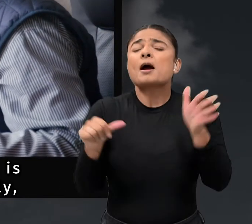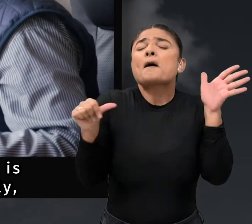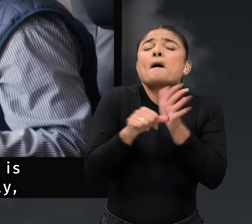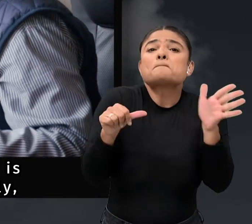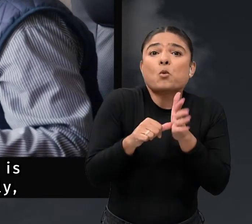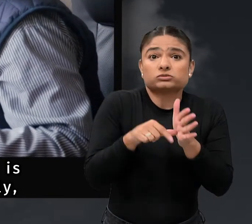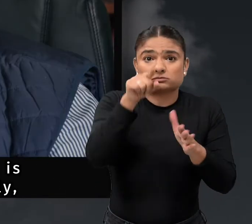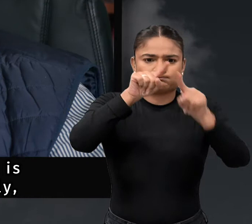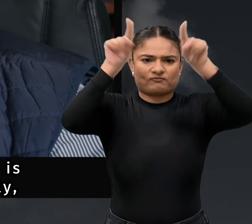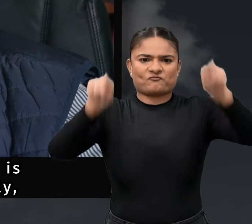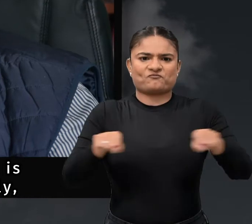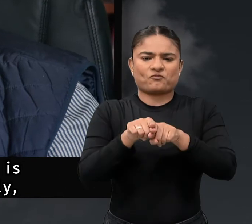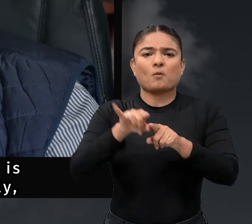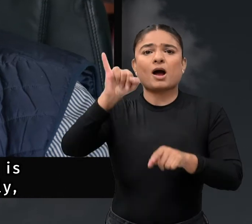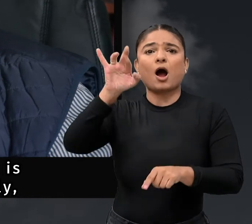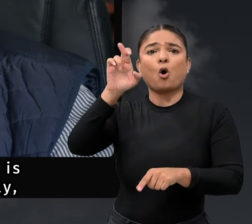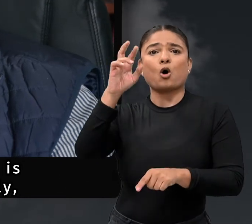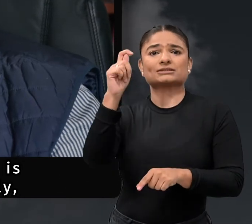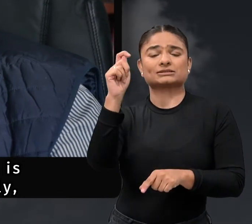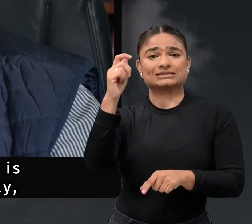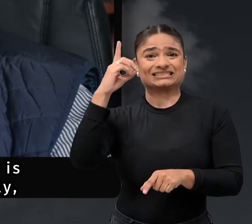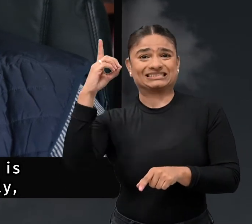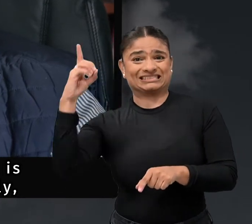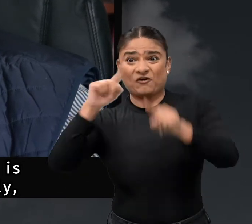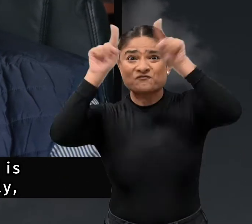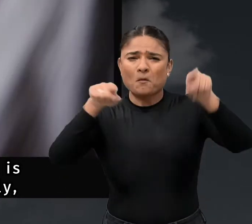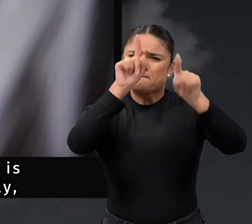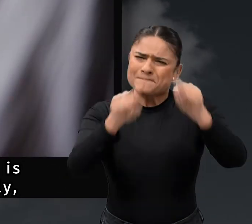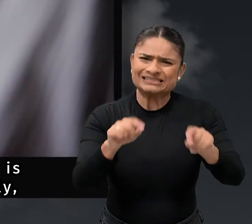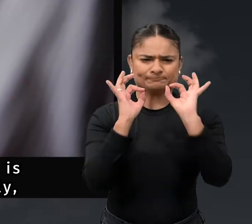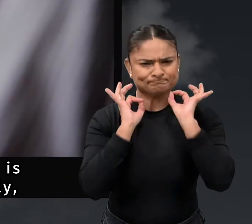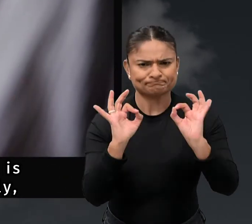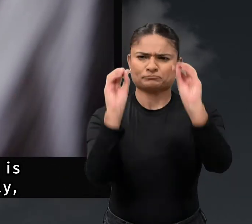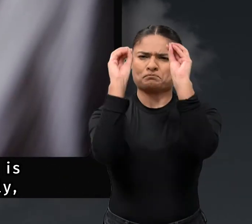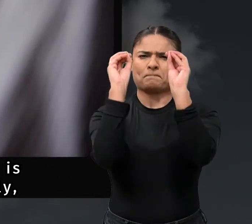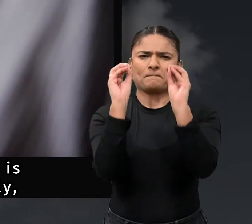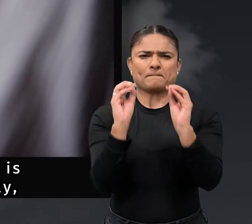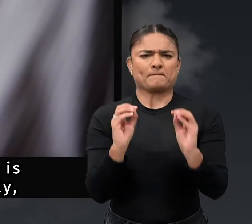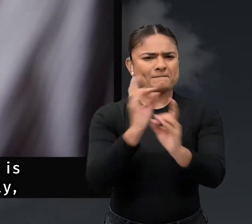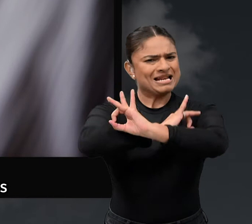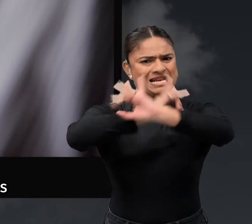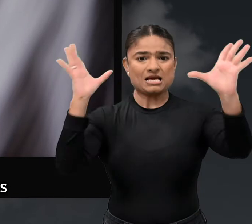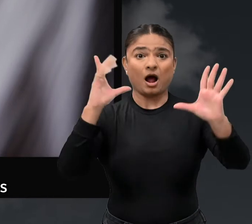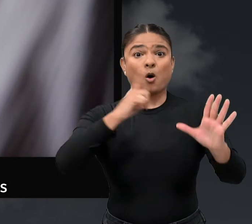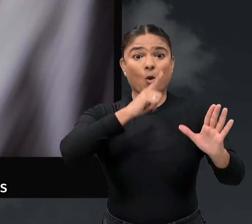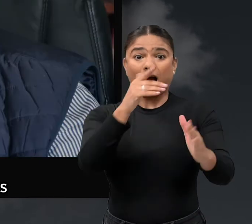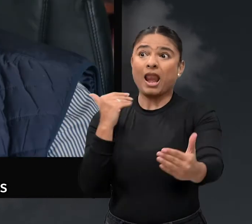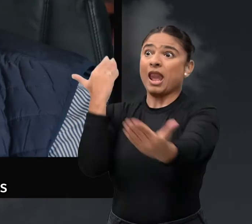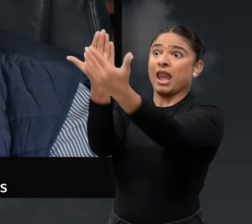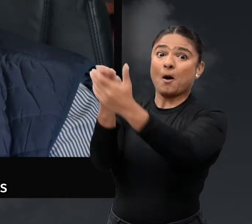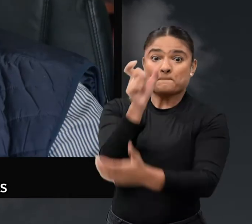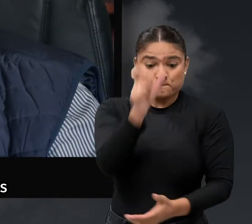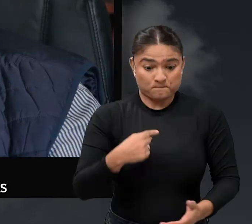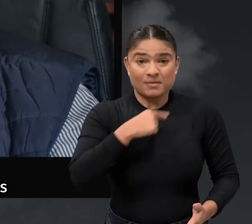Die belangrikste van hierdie hele proses van die eis is ook dat jy die ITRDD-vorm baie korrek ingevul moet word en dat ons eis